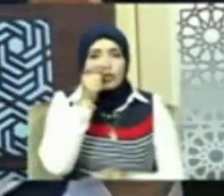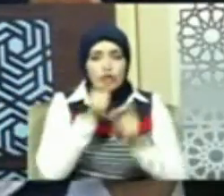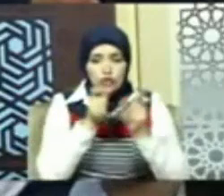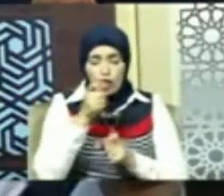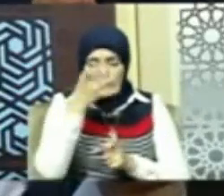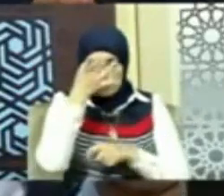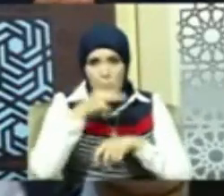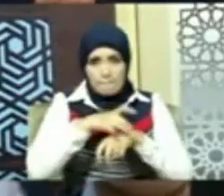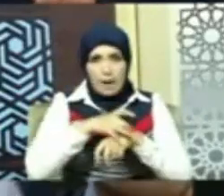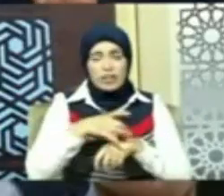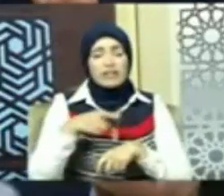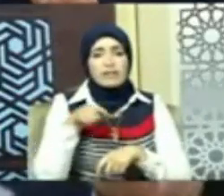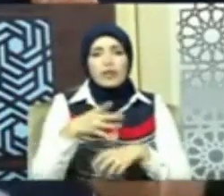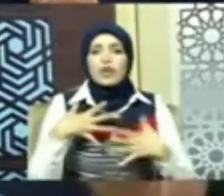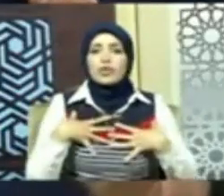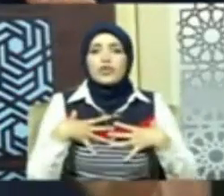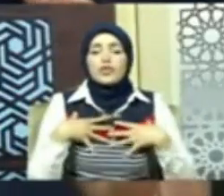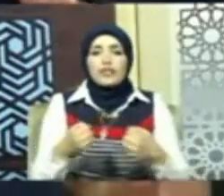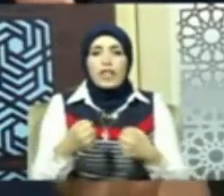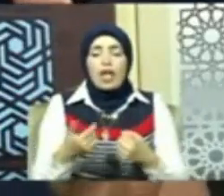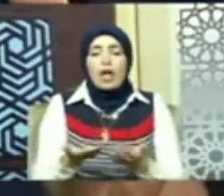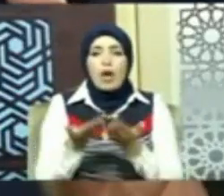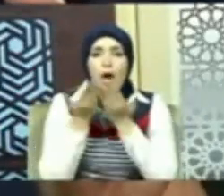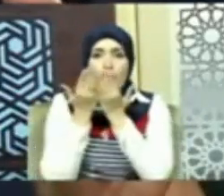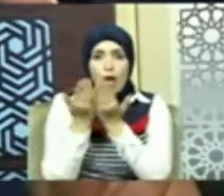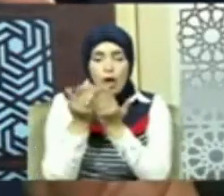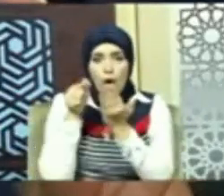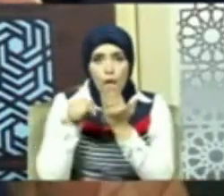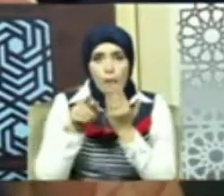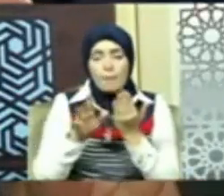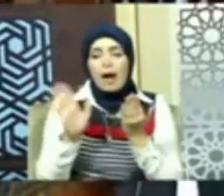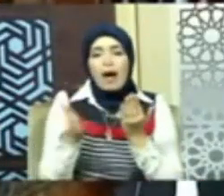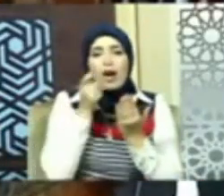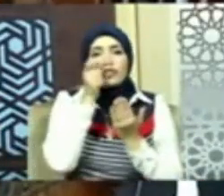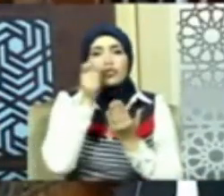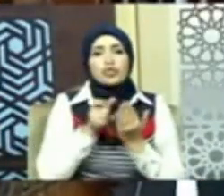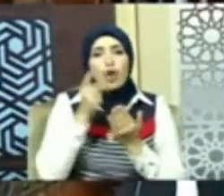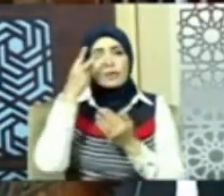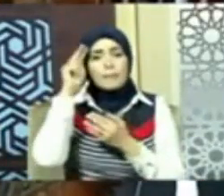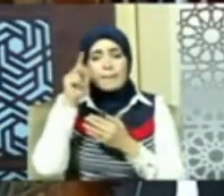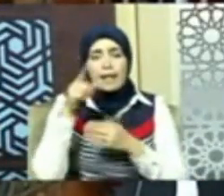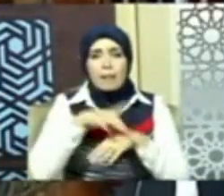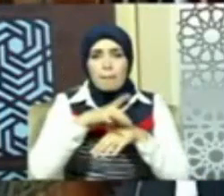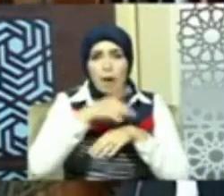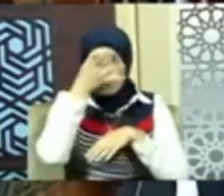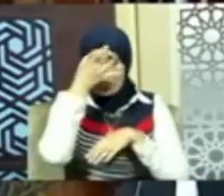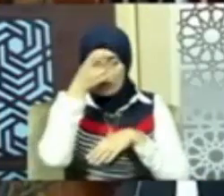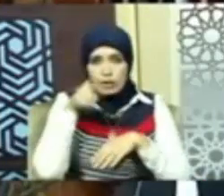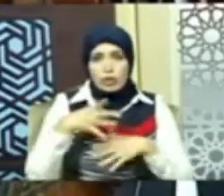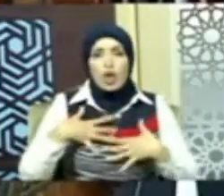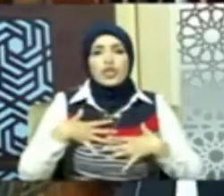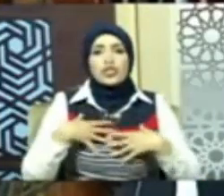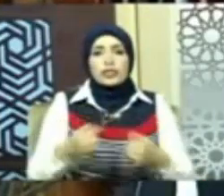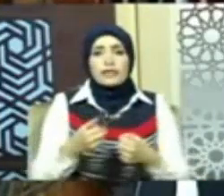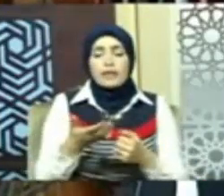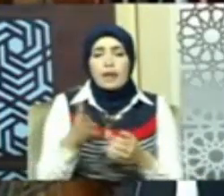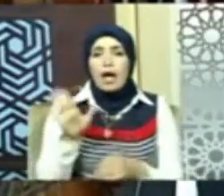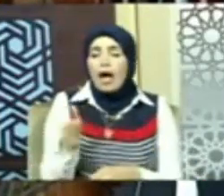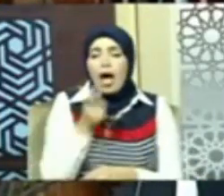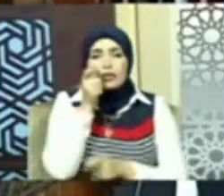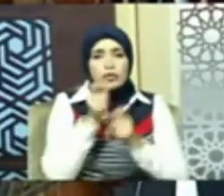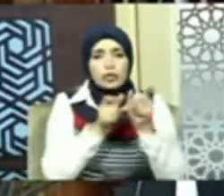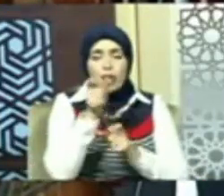ولا بيننا مريضا إلا شفيته. اللهم لا تجعل فينا ولا لنا ولا بيننا مريضا إلا